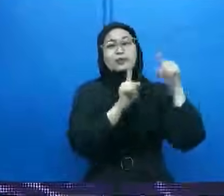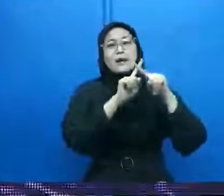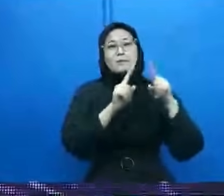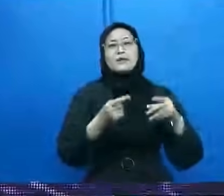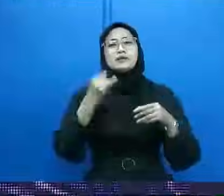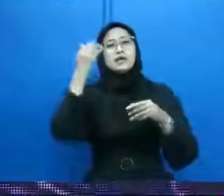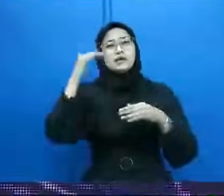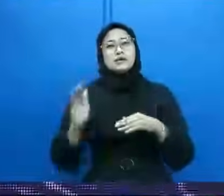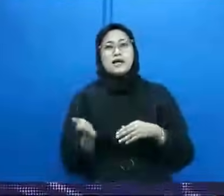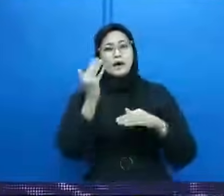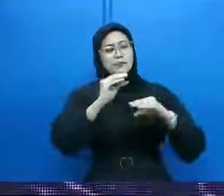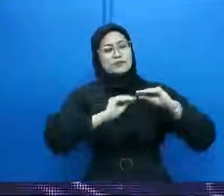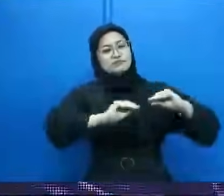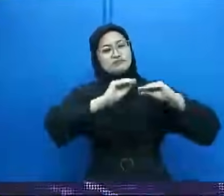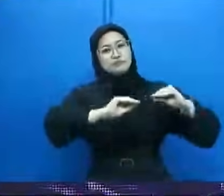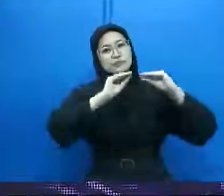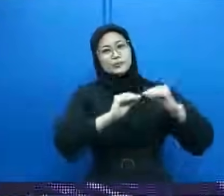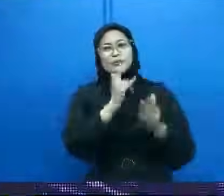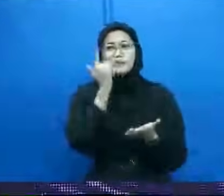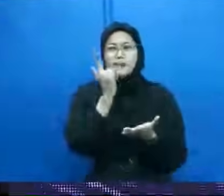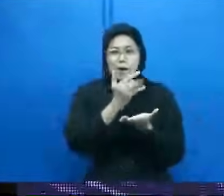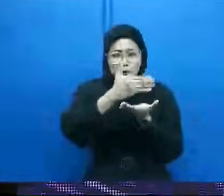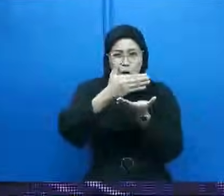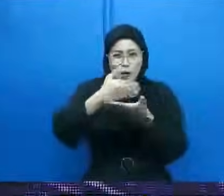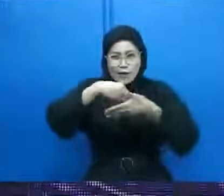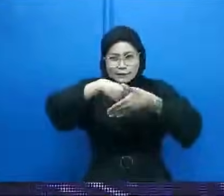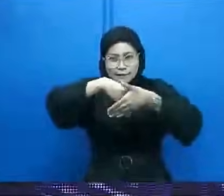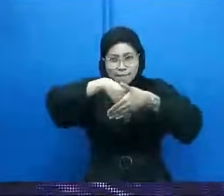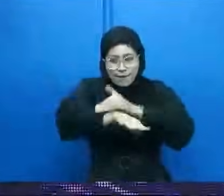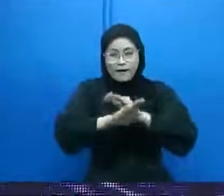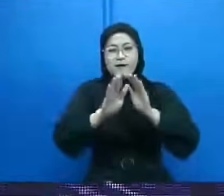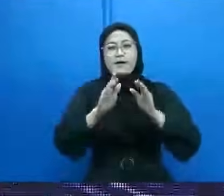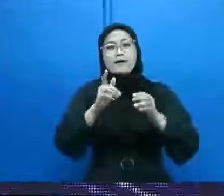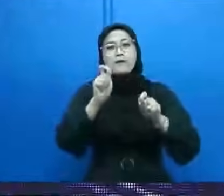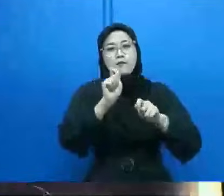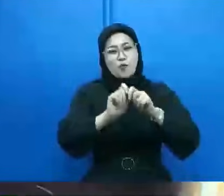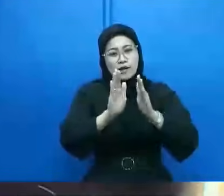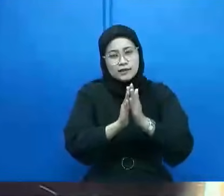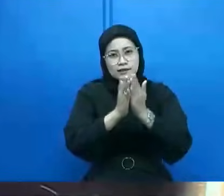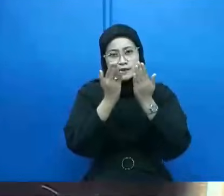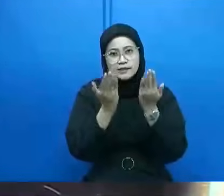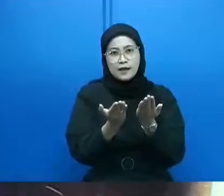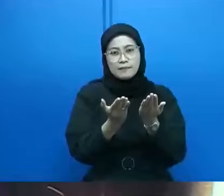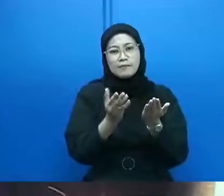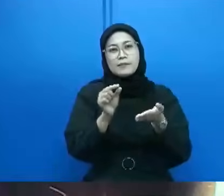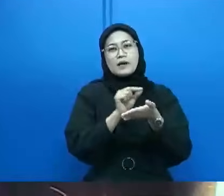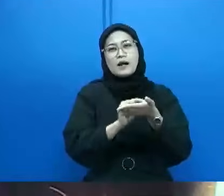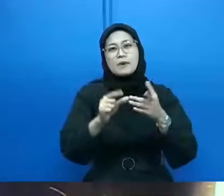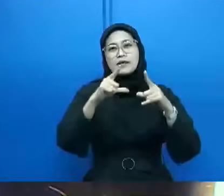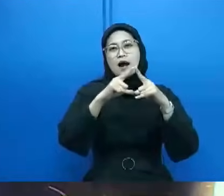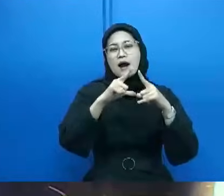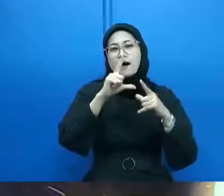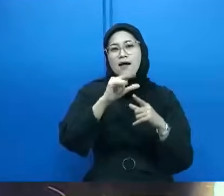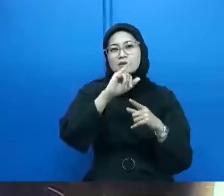Nabi saat mereka mulai pertama hijrah. Dikumpulkan dalam satu kitab, diberi nama oleh beliau, Al-Jami'